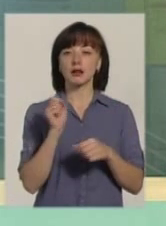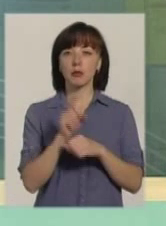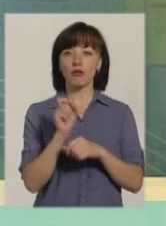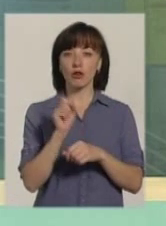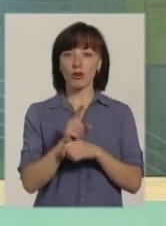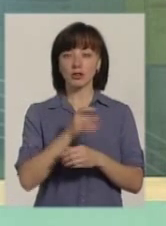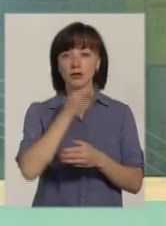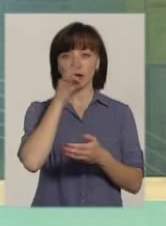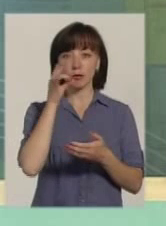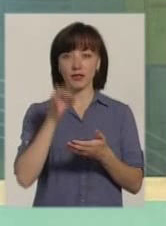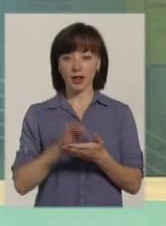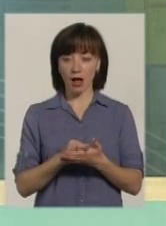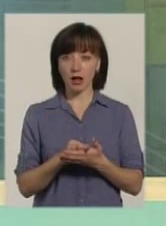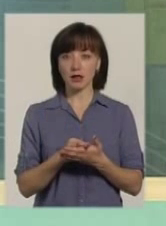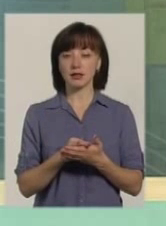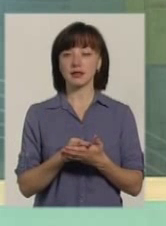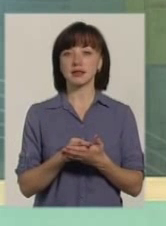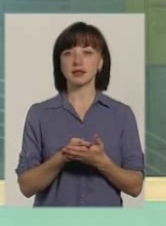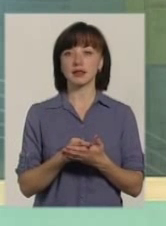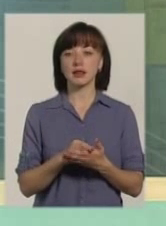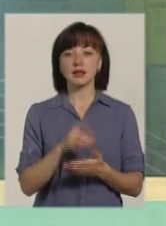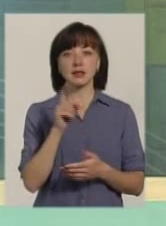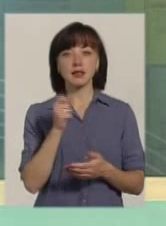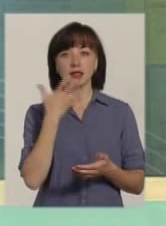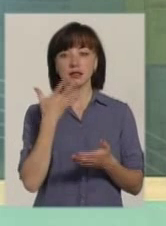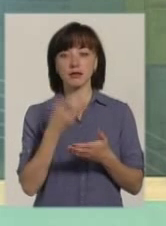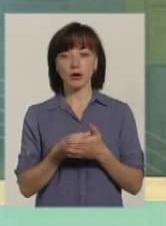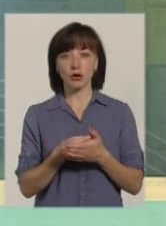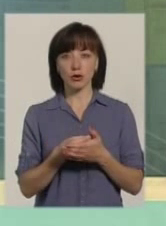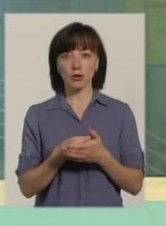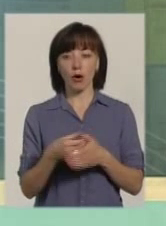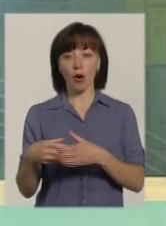оту відповідь, разом з нею і відповідальність за свою громаду?